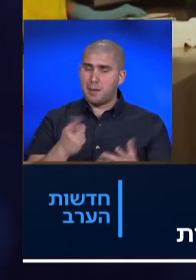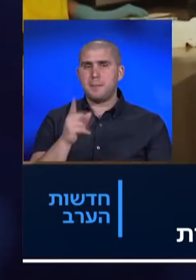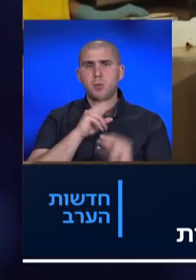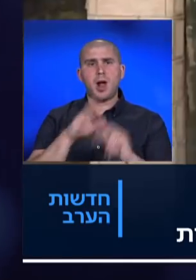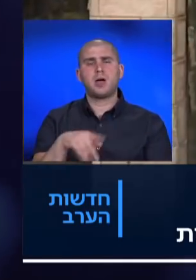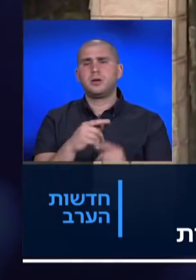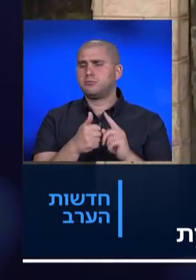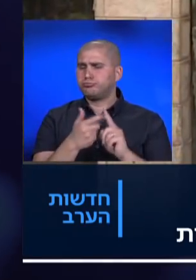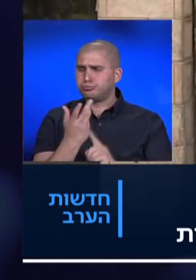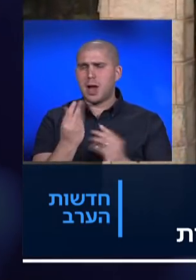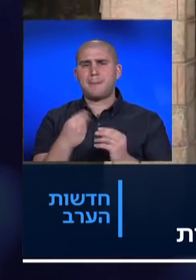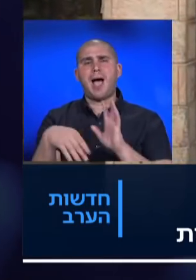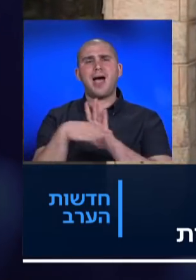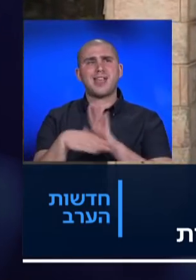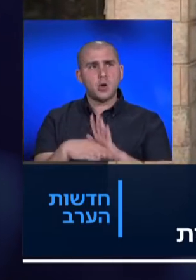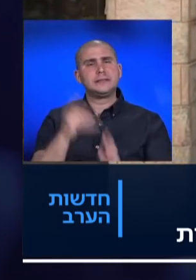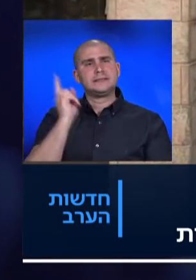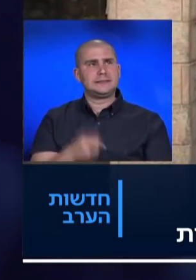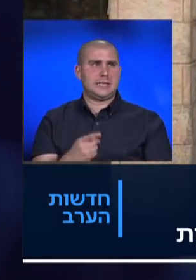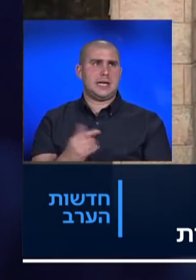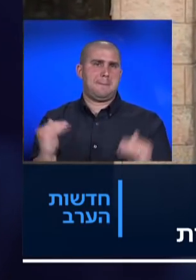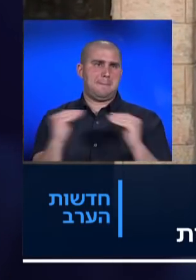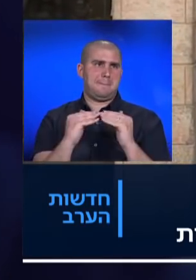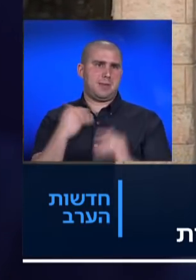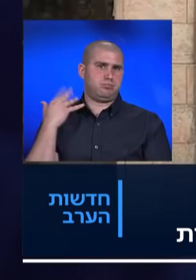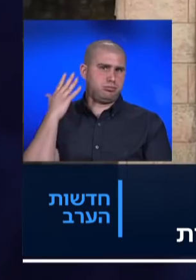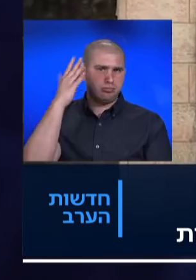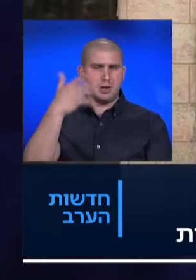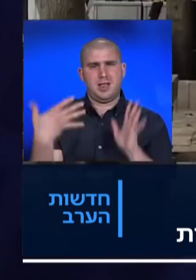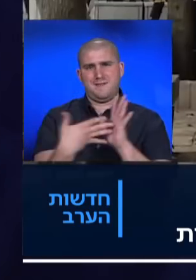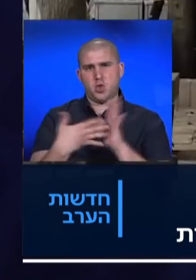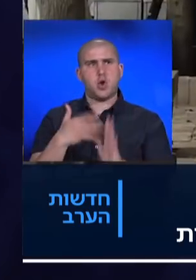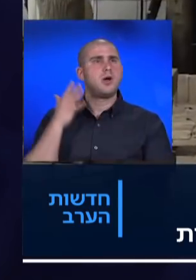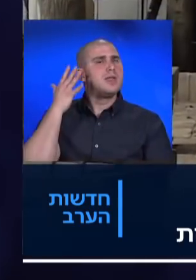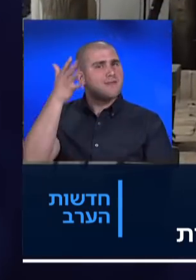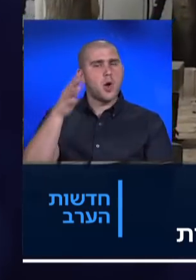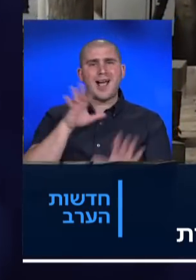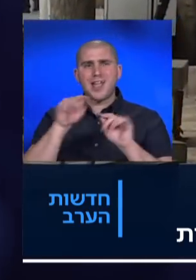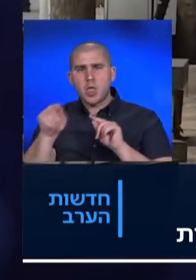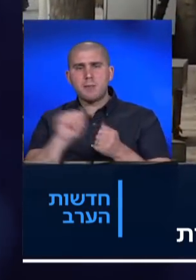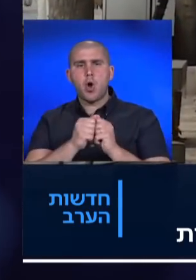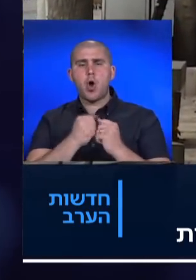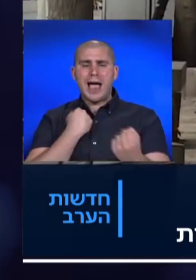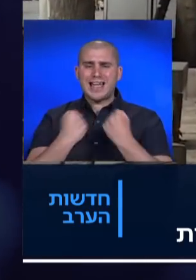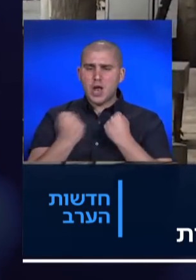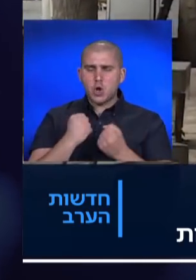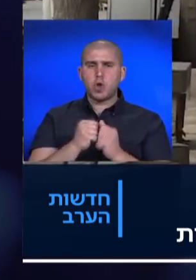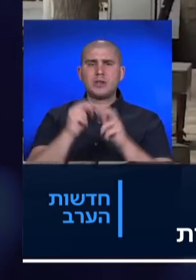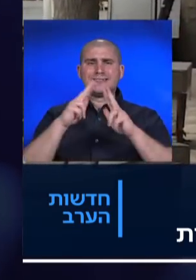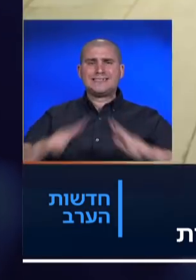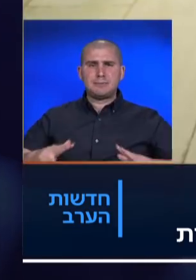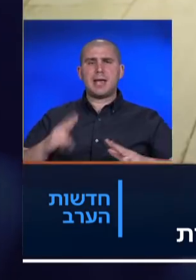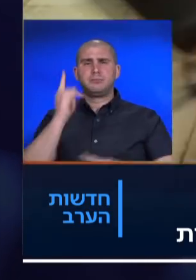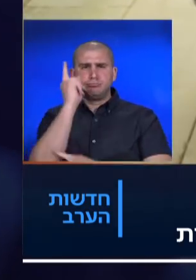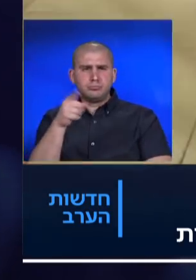הנחיות שיצטרכו לעמוד בטווח הארוך ולבדוק את זה גם בטווח הארוך, בקניונים, בחדרי כושר, צימרים, ממספר לקוחות בכל